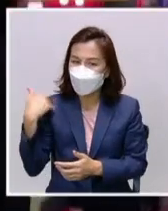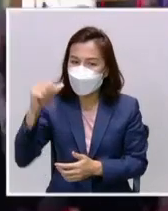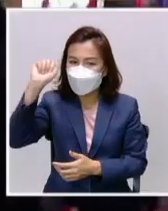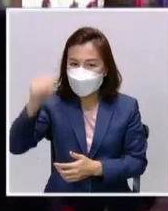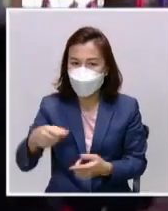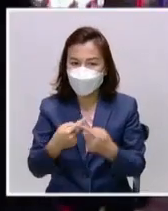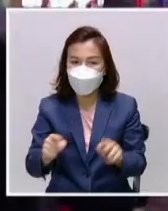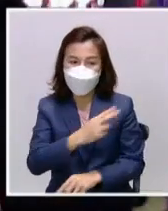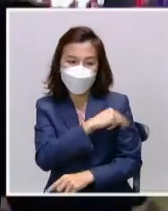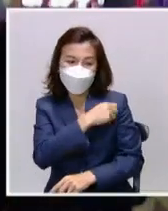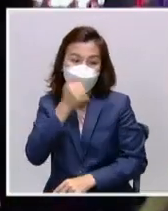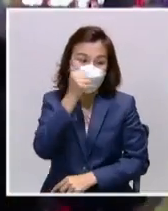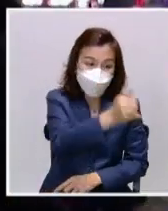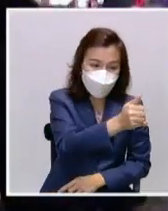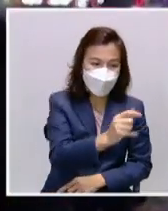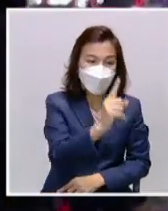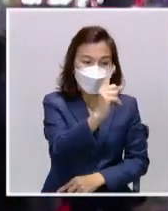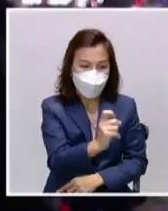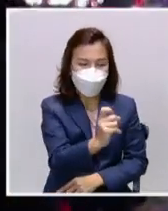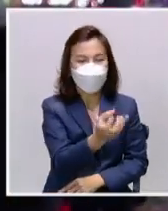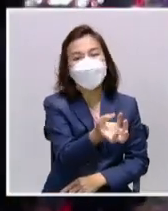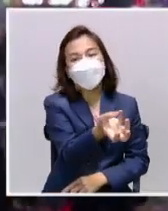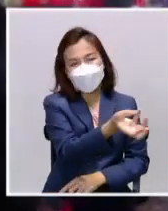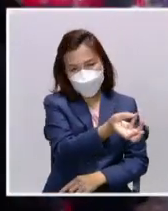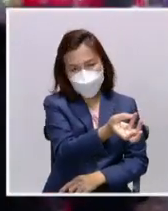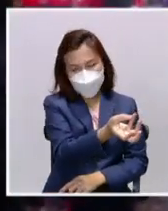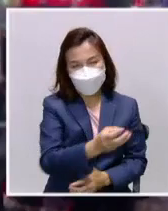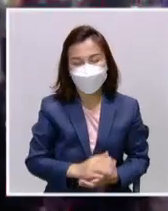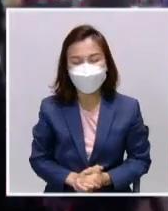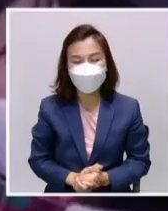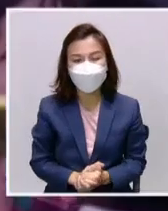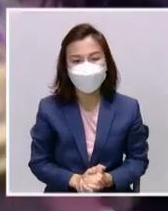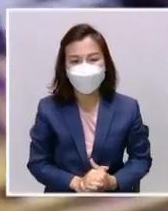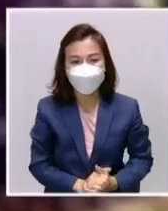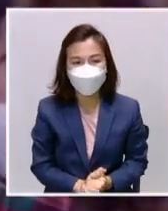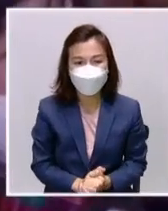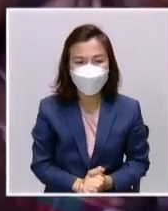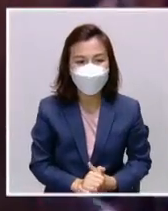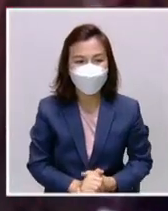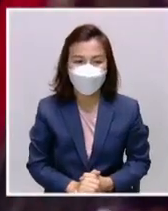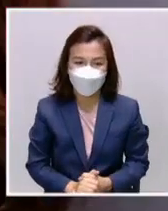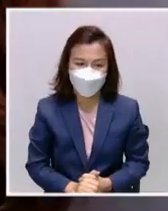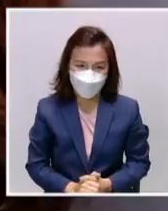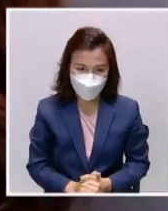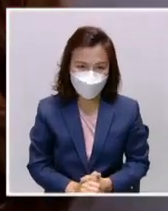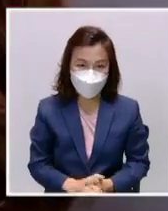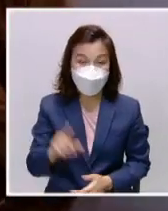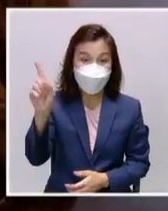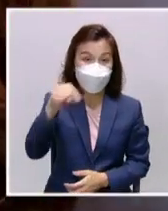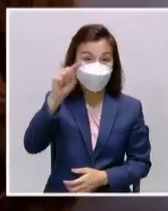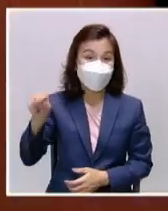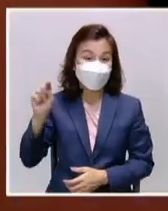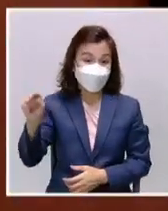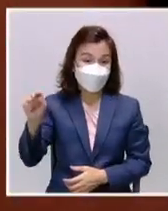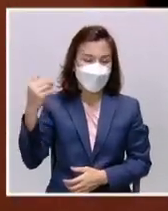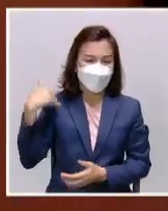ผู้ป่วยเข้าโรงพยาบาลและเสียชีวิตกลับน้อยกว่าการระบาดของสายพันธุ์อื่นๆค่ะอ่ะมีส่วนเที่ยงกฤษนะคะ